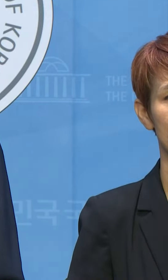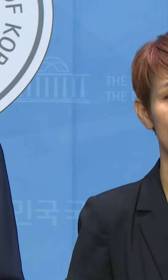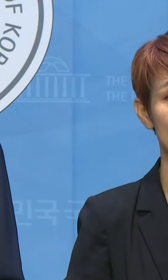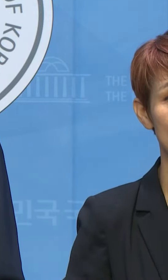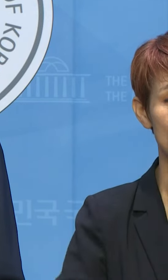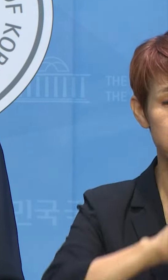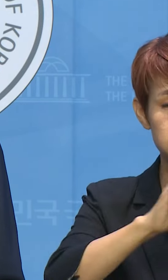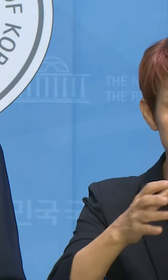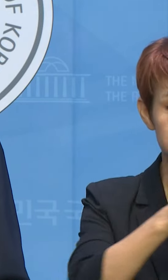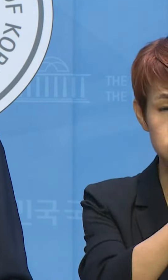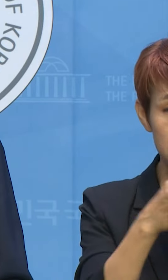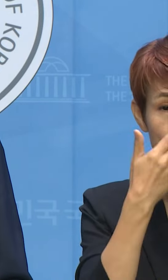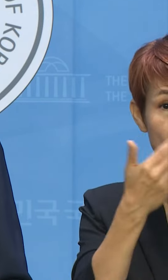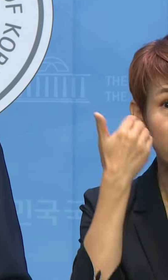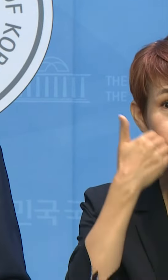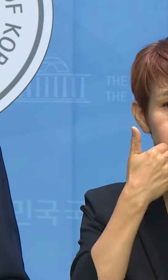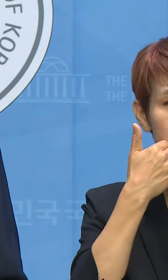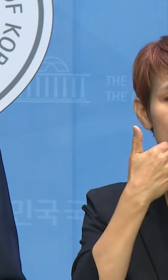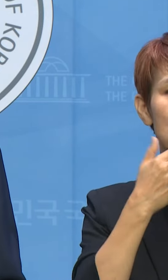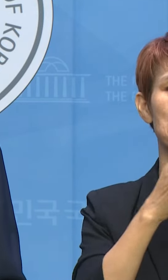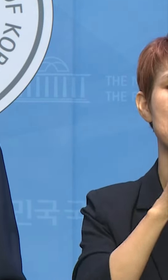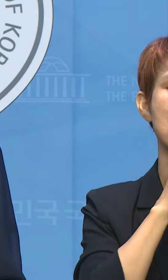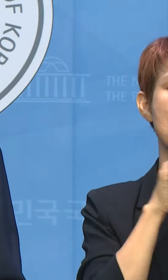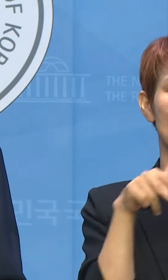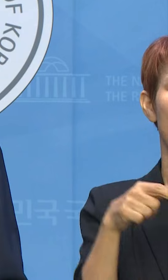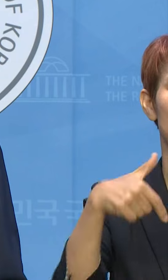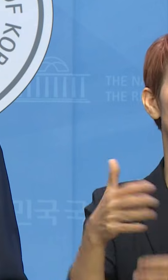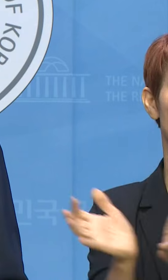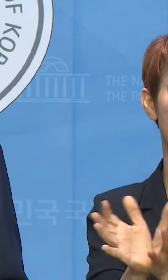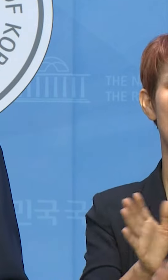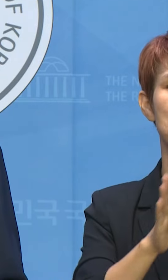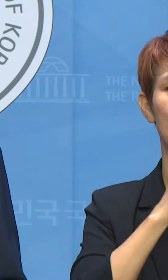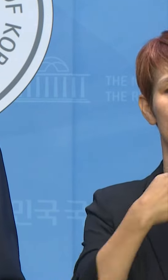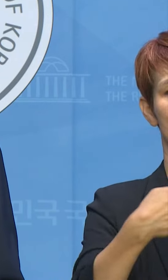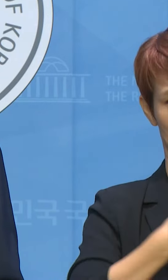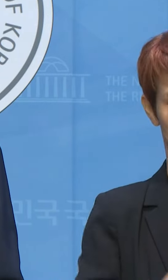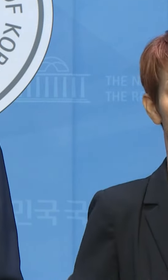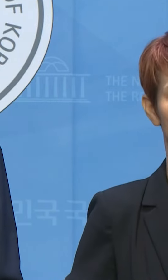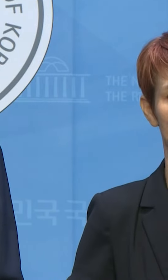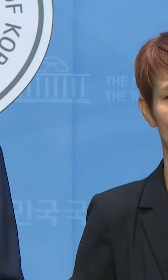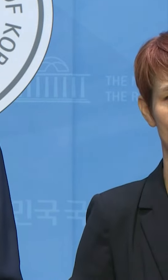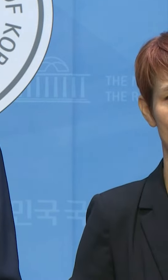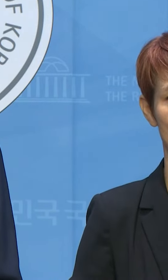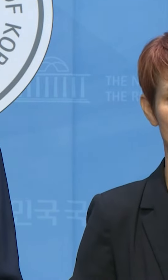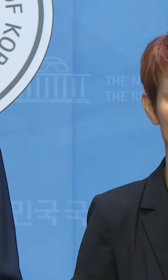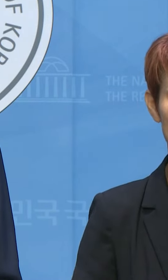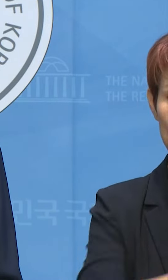그 논의를 이끌 수 있느냐 바로 조국 혁신당 그리고 바로 저 조국입니다의이를